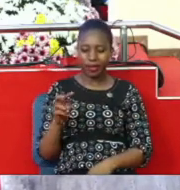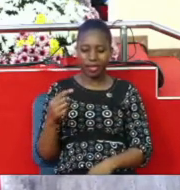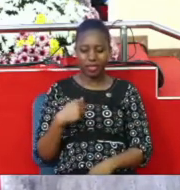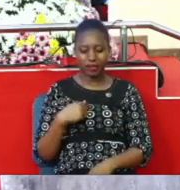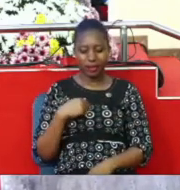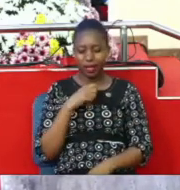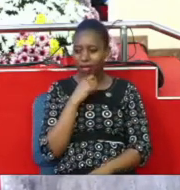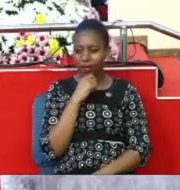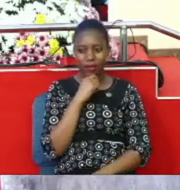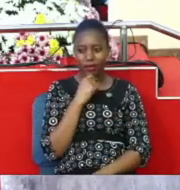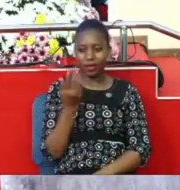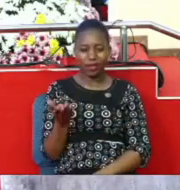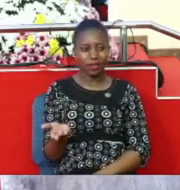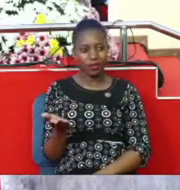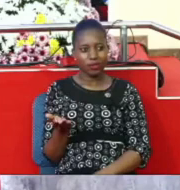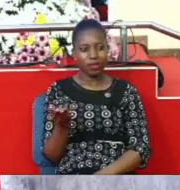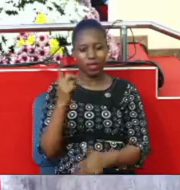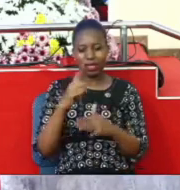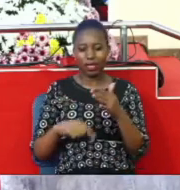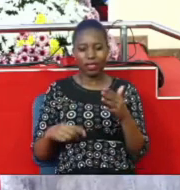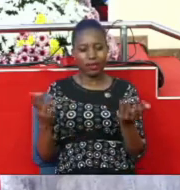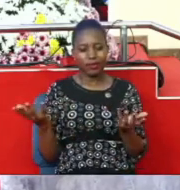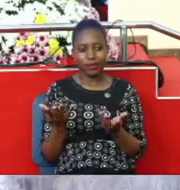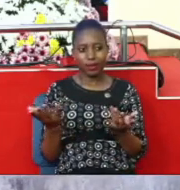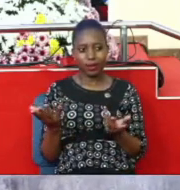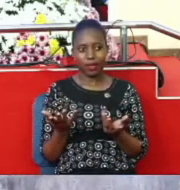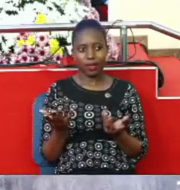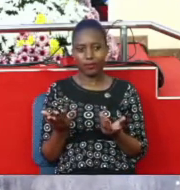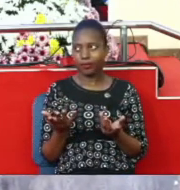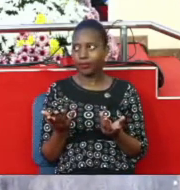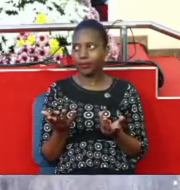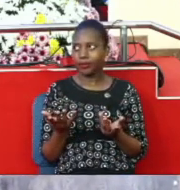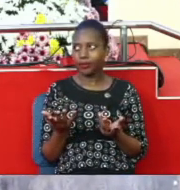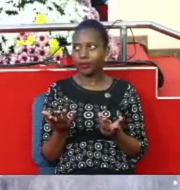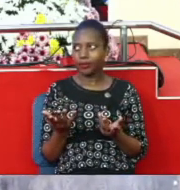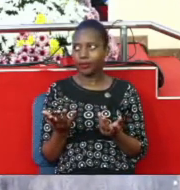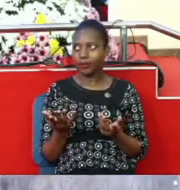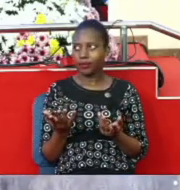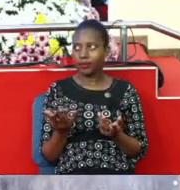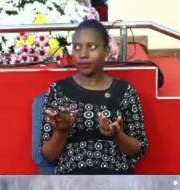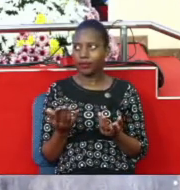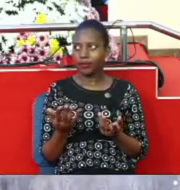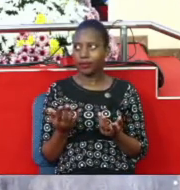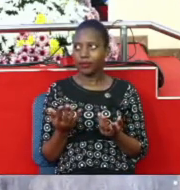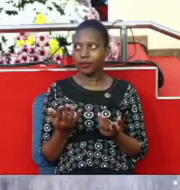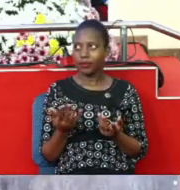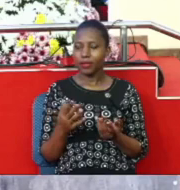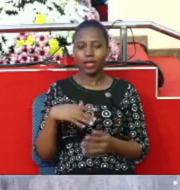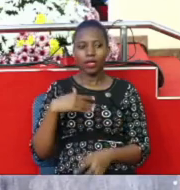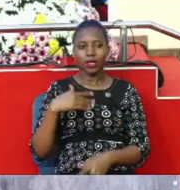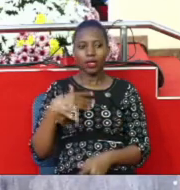Nikaendelea wakaona wanaweza kata kitu, wakakata. Wakaniangalia tena wakasema wewe wacha tukuongeze kodi,